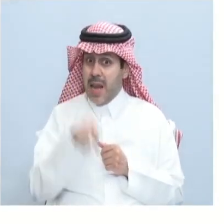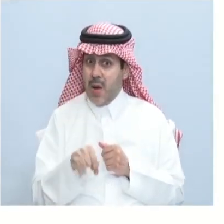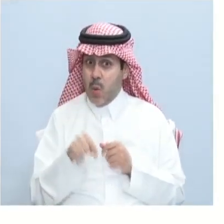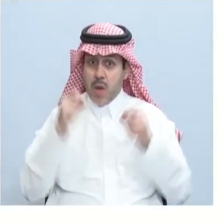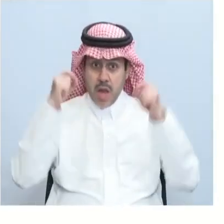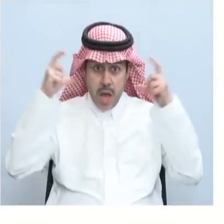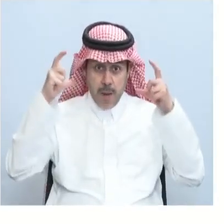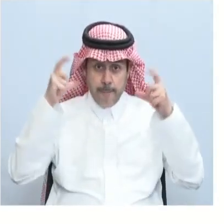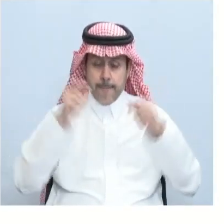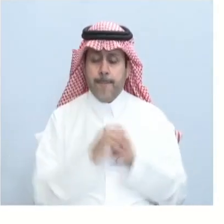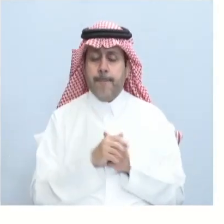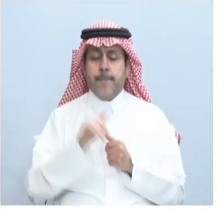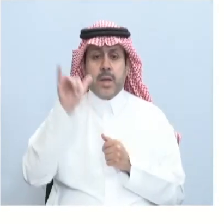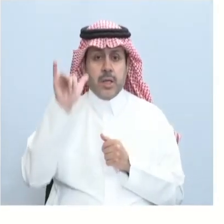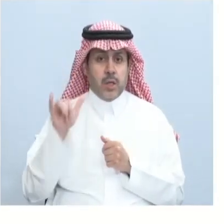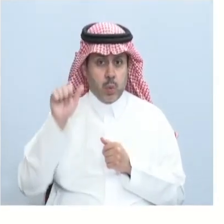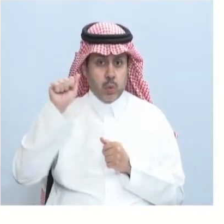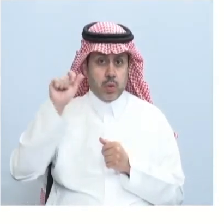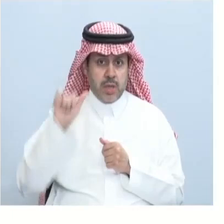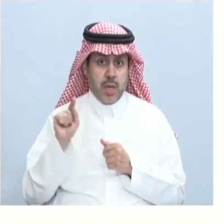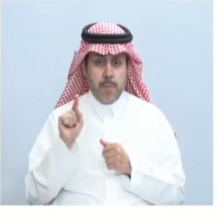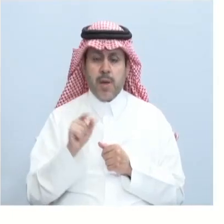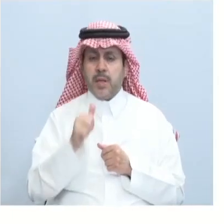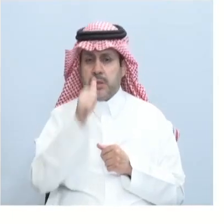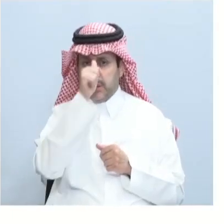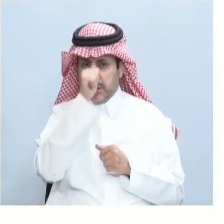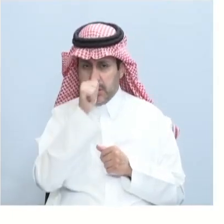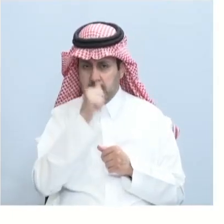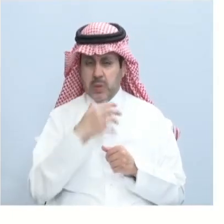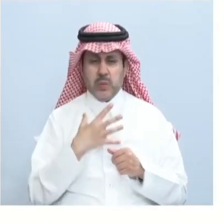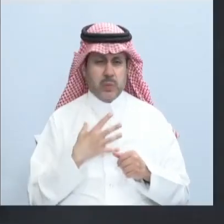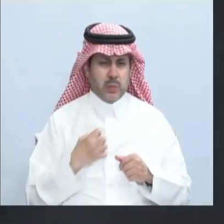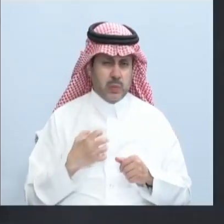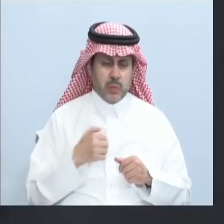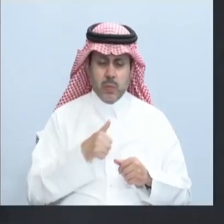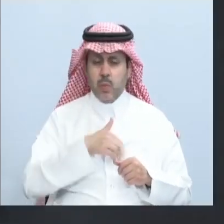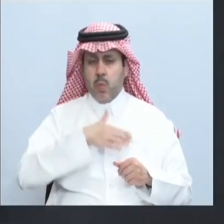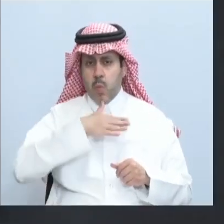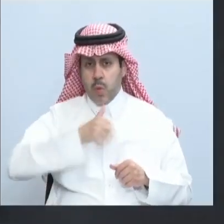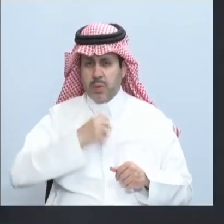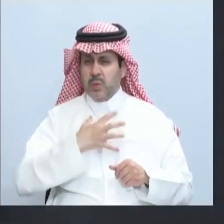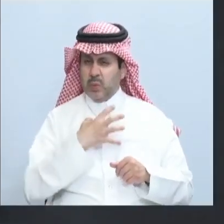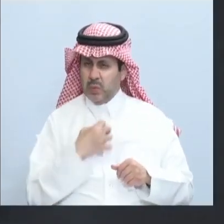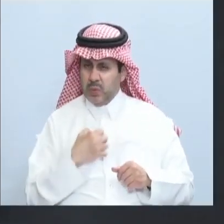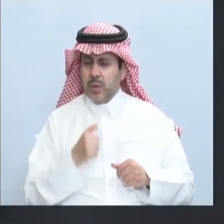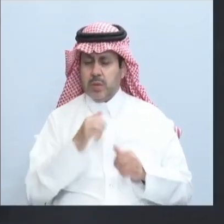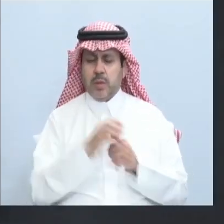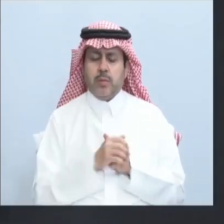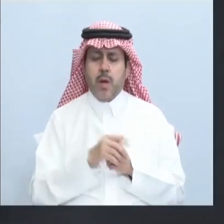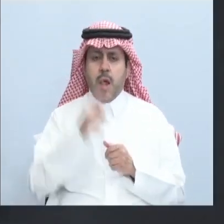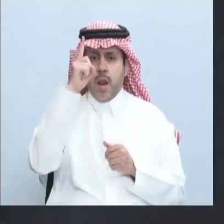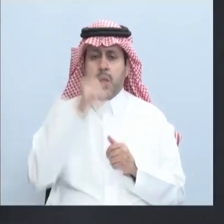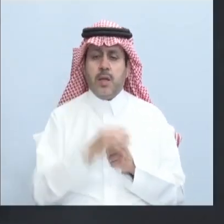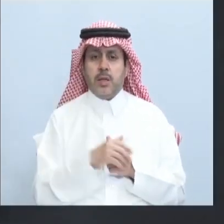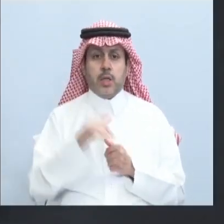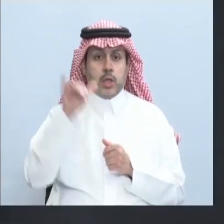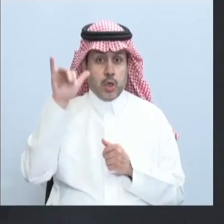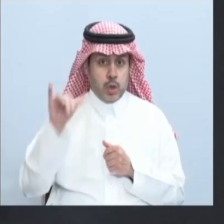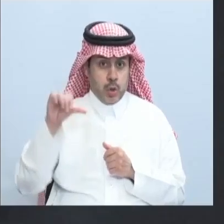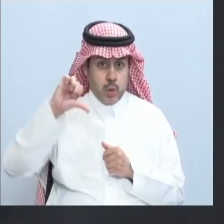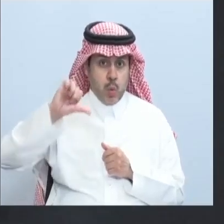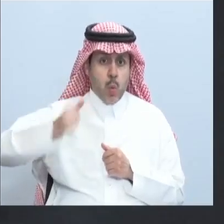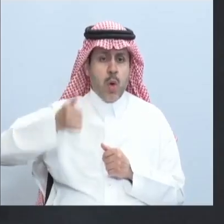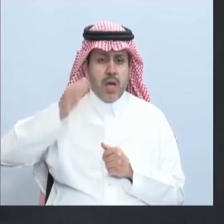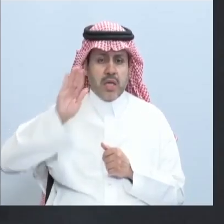يعلم ما يصيبه من ضيق الصدر فهذا من مواساه الله عز وجل لنبيه صلى الله عليه وسلم ثم